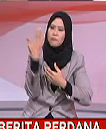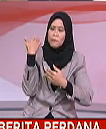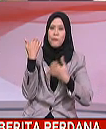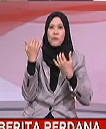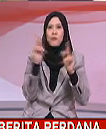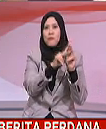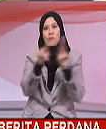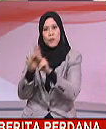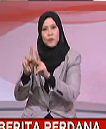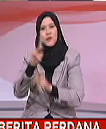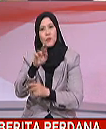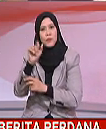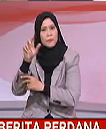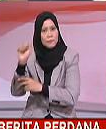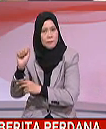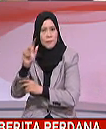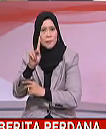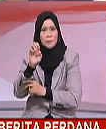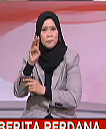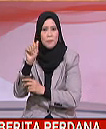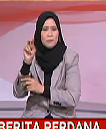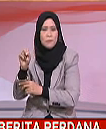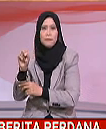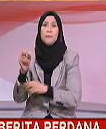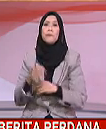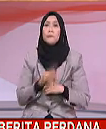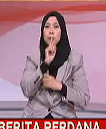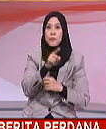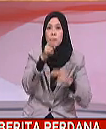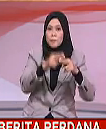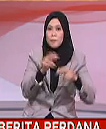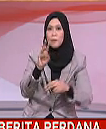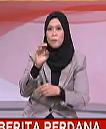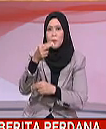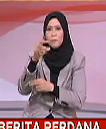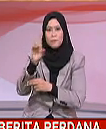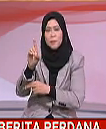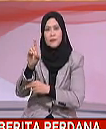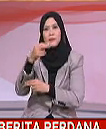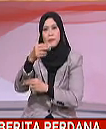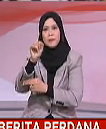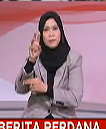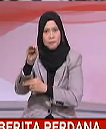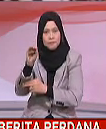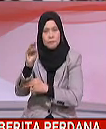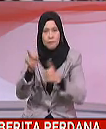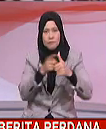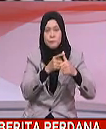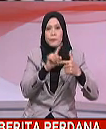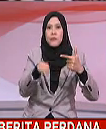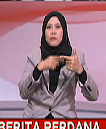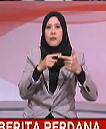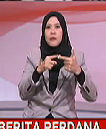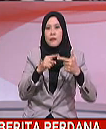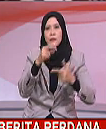nelayan Kampung Kuala Kemaman hari ini. Kesemua mereka dikenali sebagai Muhammad Hafizul Hisham Zakaria Tekong, Muhammad Samrin